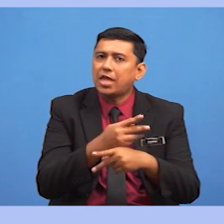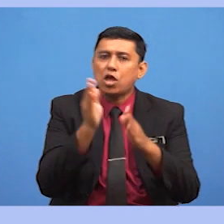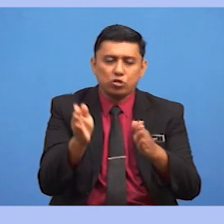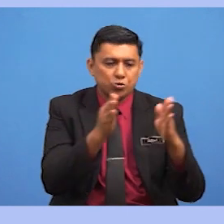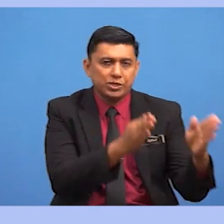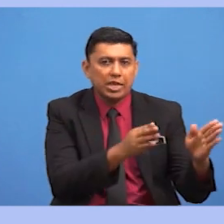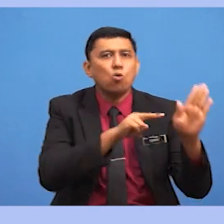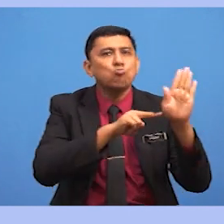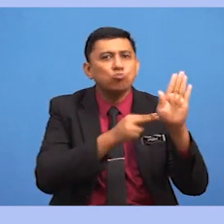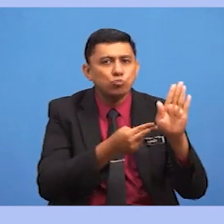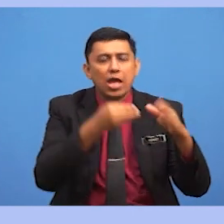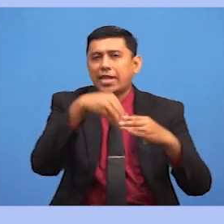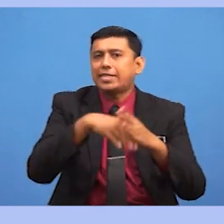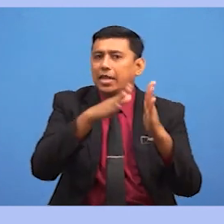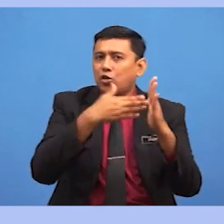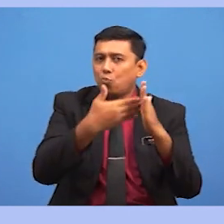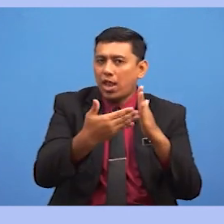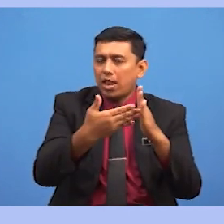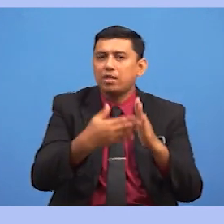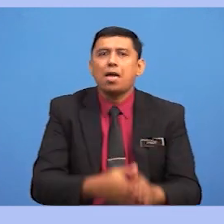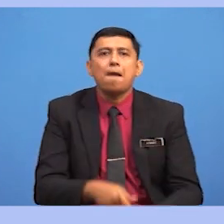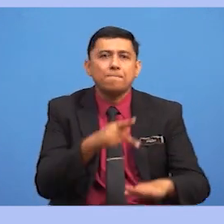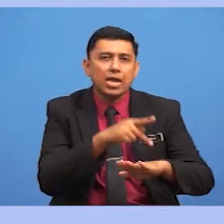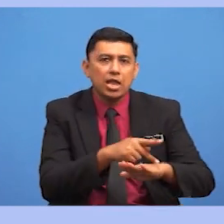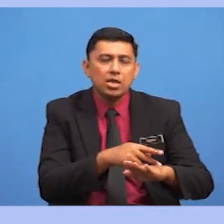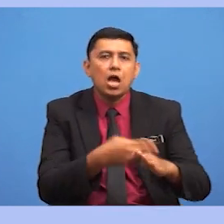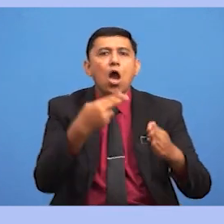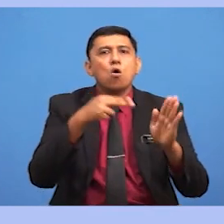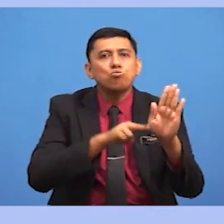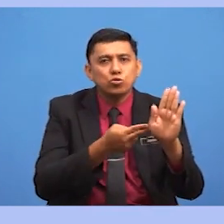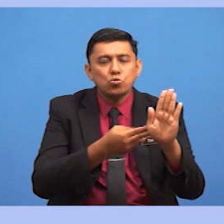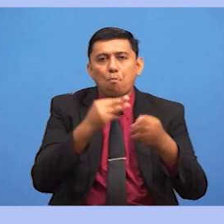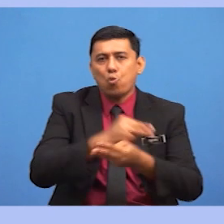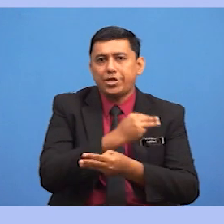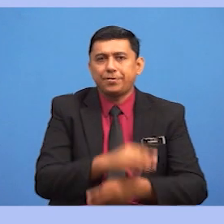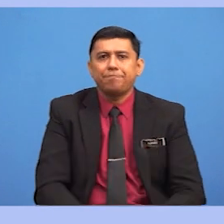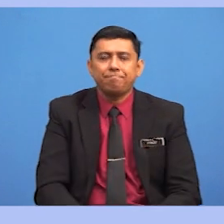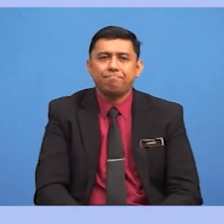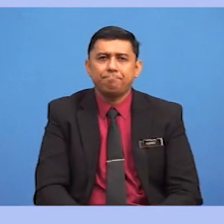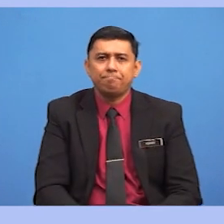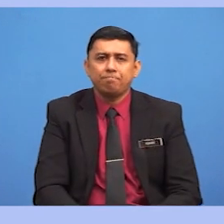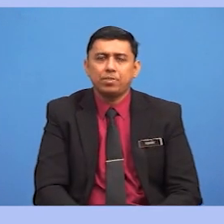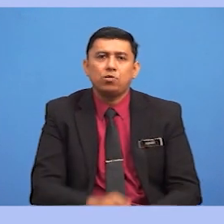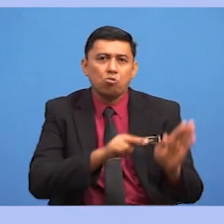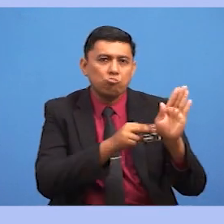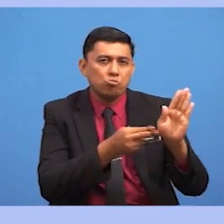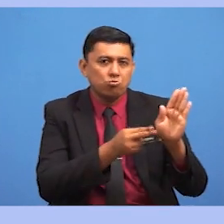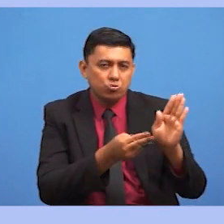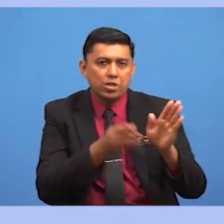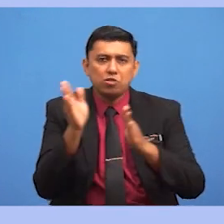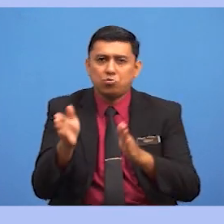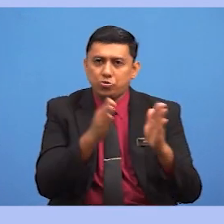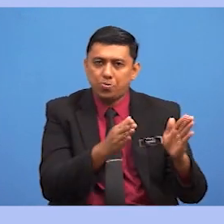prinsip susunan unsur dalam jadual berkala unsur moden? A. Unsur-unsur disusun